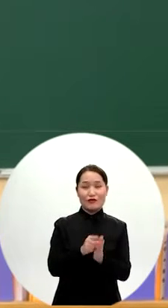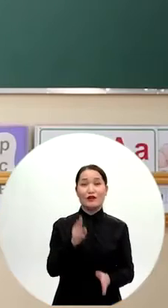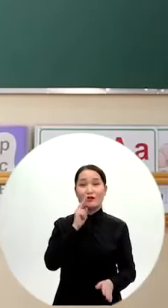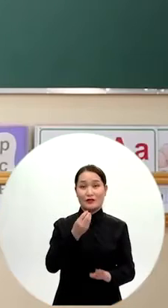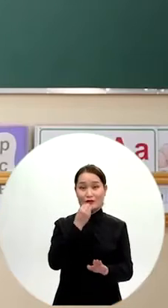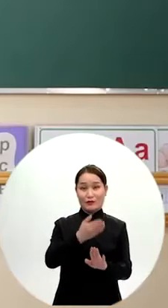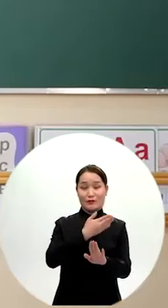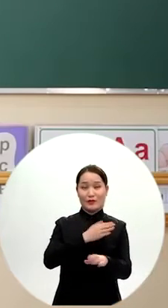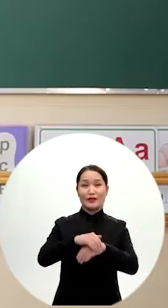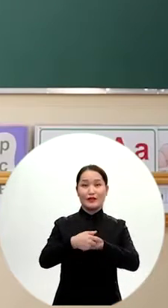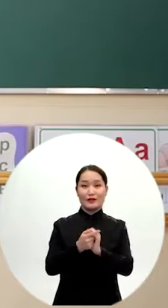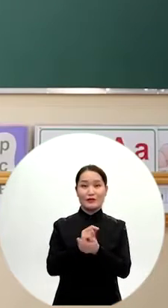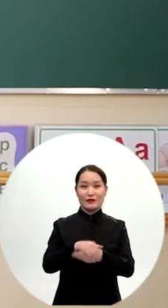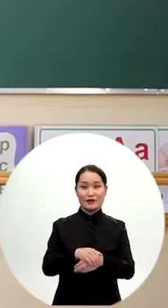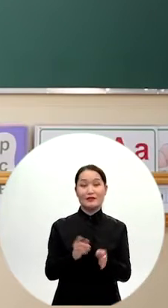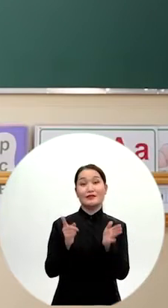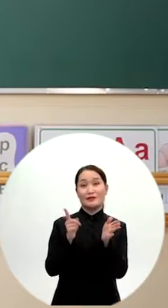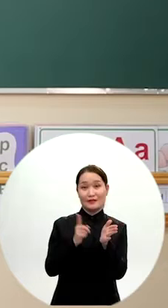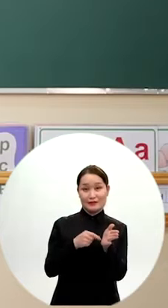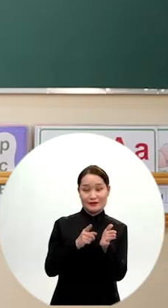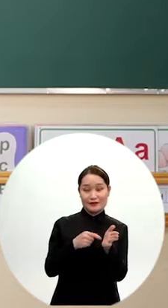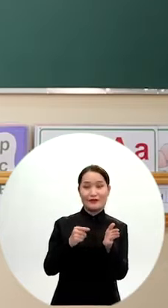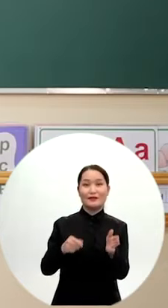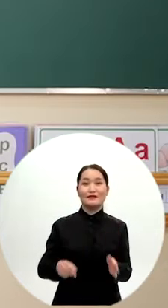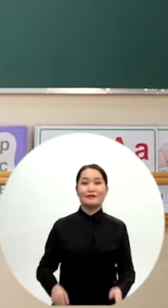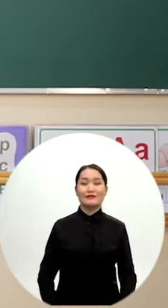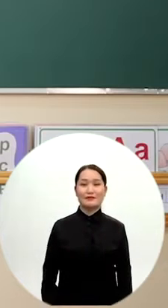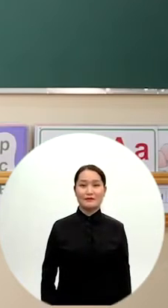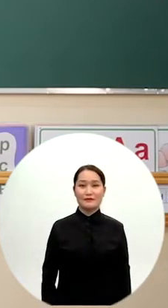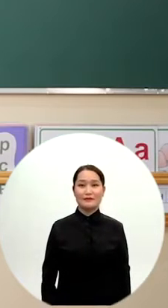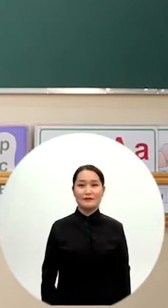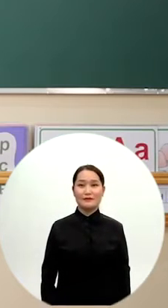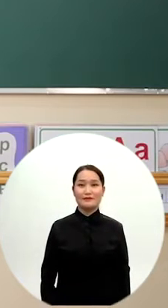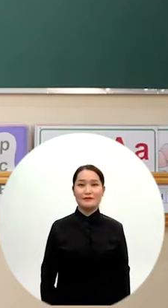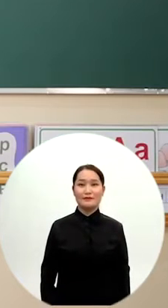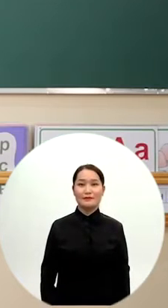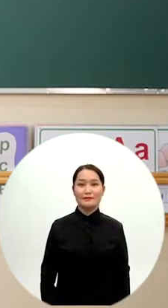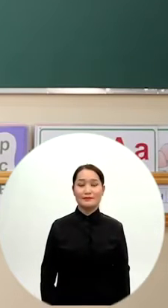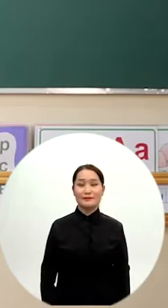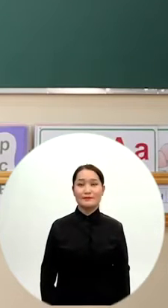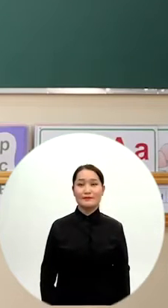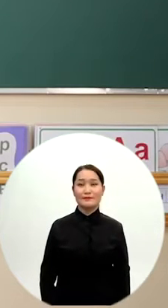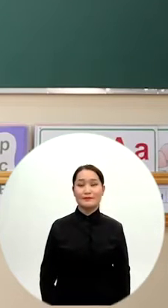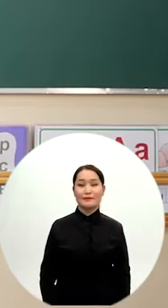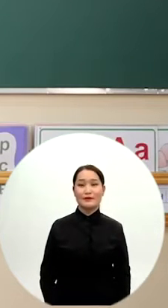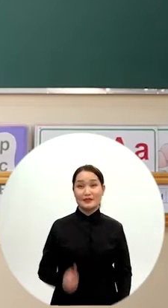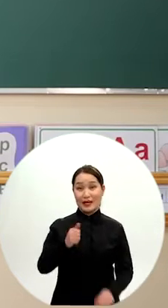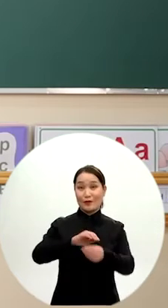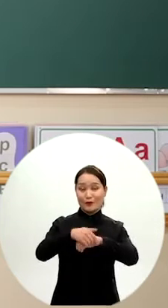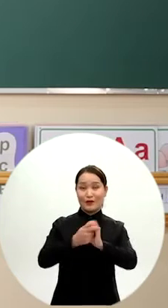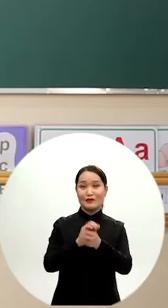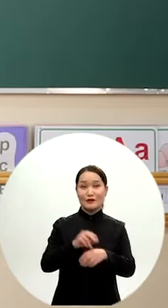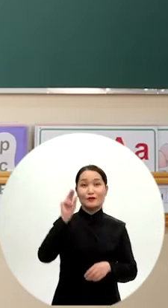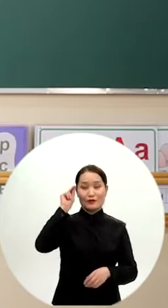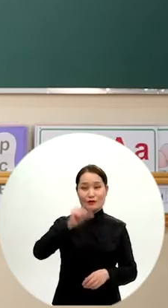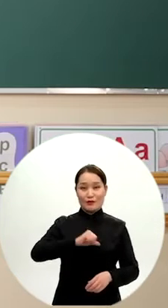болох хооллохын өмнө гараа тогтмол савандаж зөв угаах хэрэгтэй байна нэ. За ингэж угааж чадсанаар бид